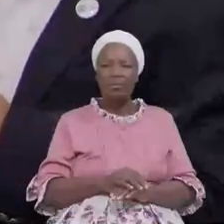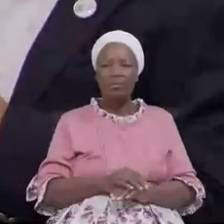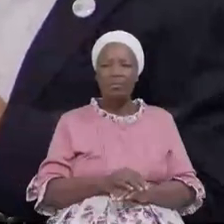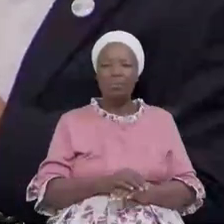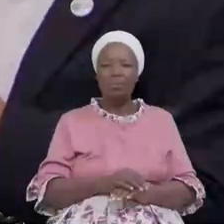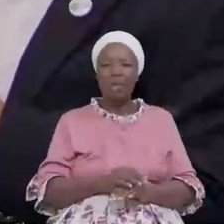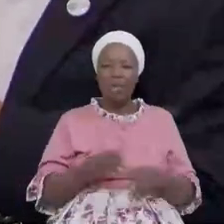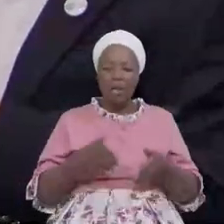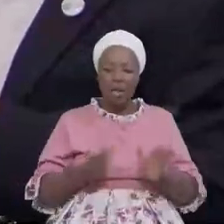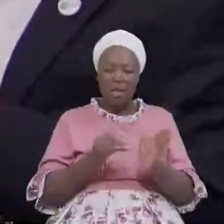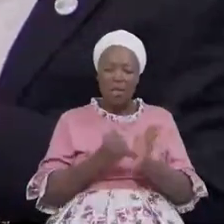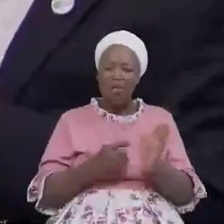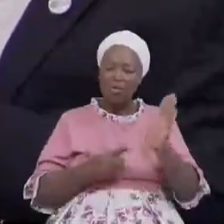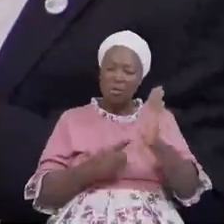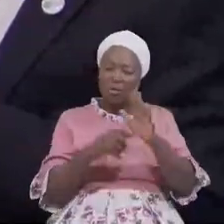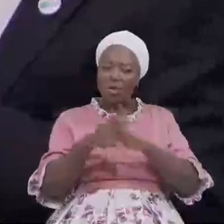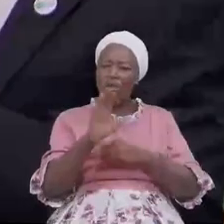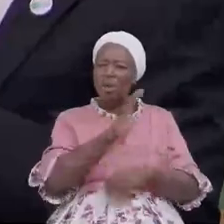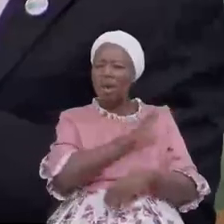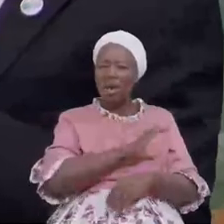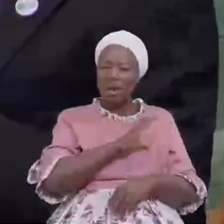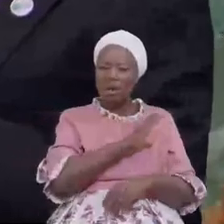Que cela se manifeste dans ton caractère.